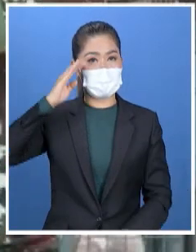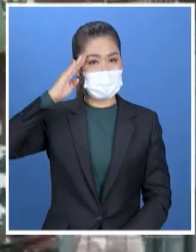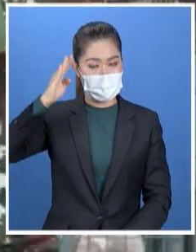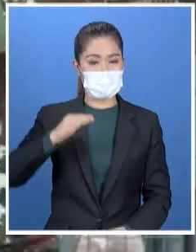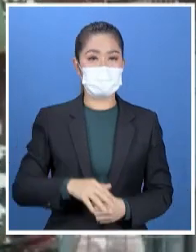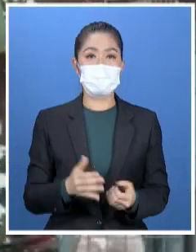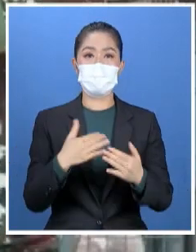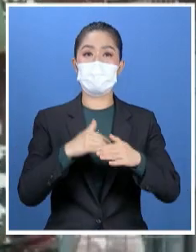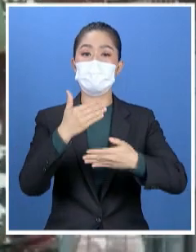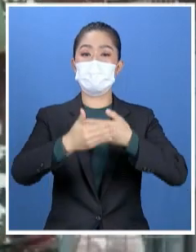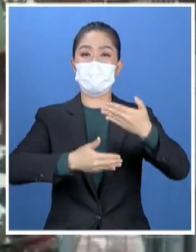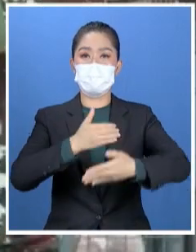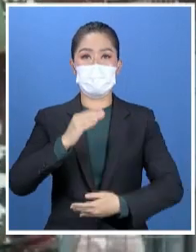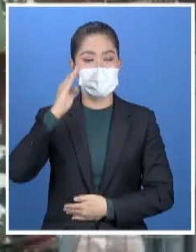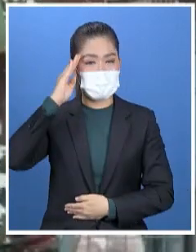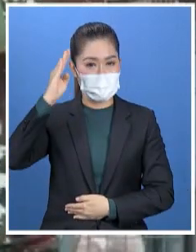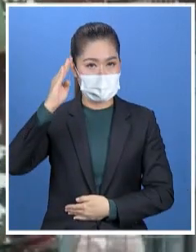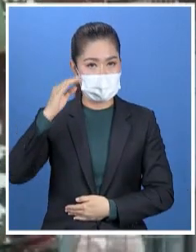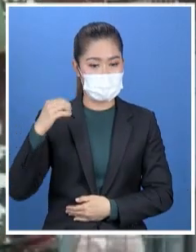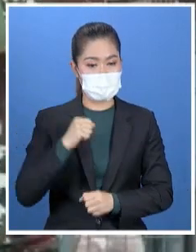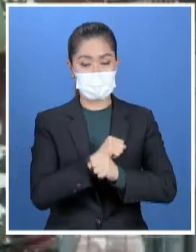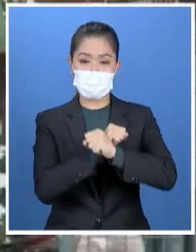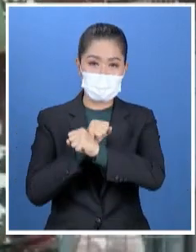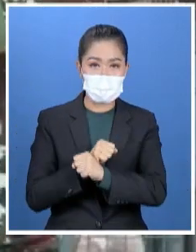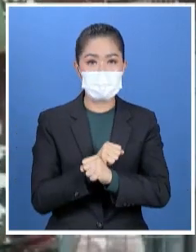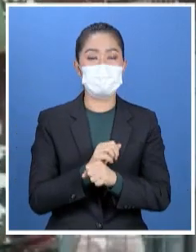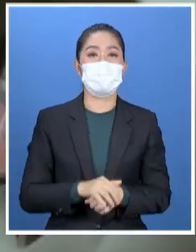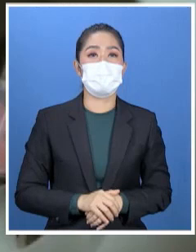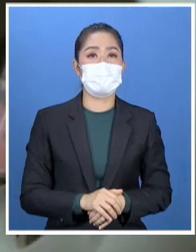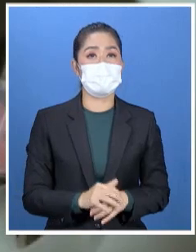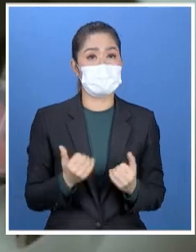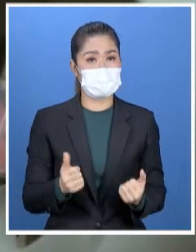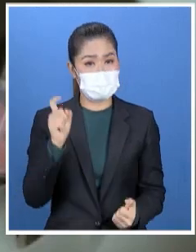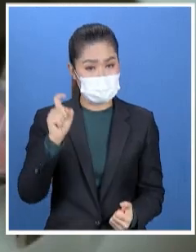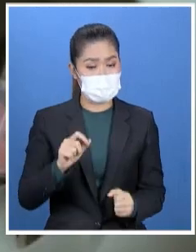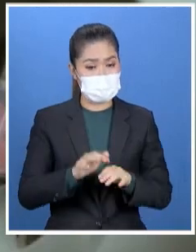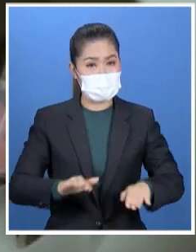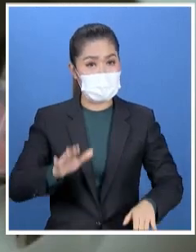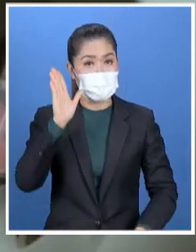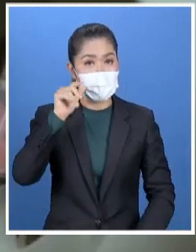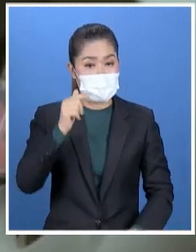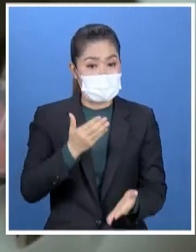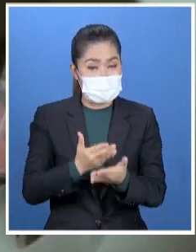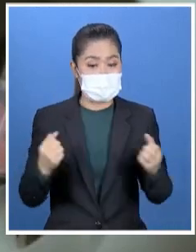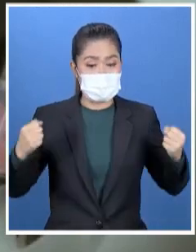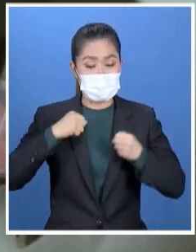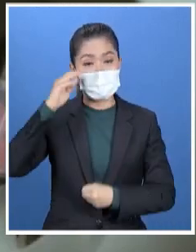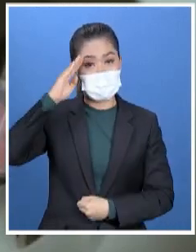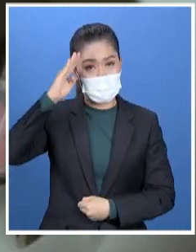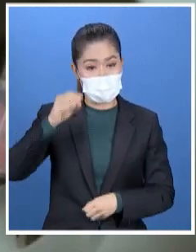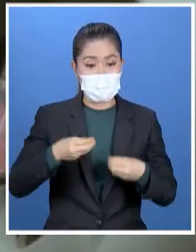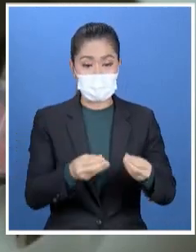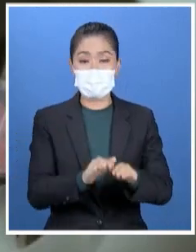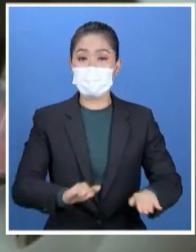นี้ร่วมกิจกรรมกองพันอารักขาคุณผู้ชมฮะแล้วถามว่าต้องให้เด็กให้พ่อแม่เนี่ยซื้อชุดทหาร